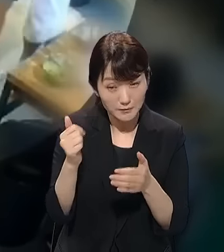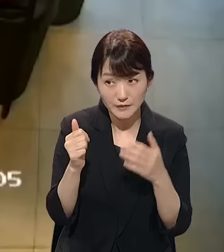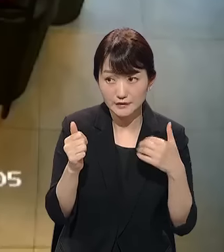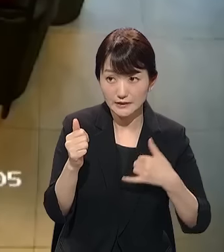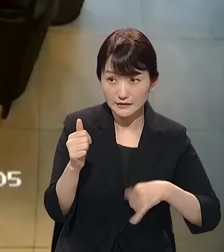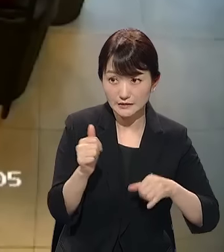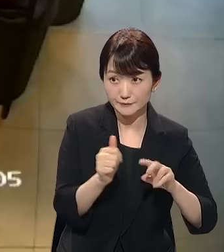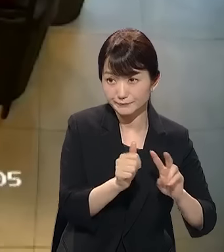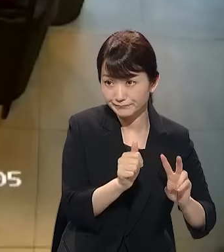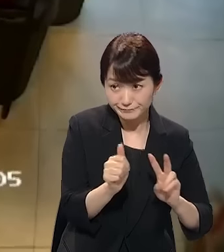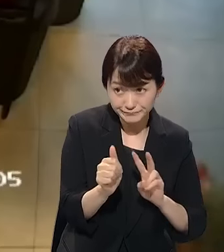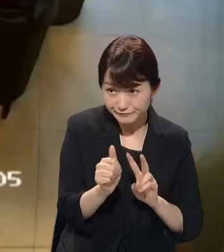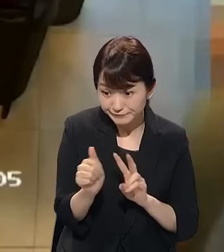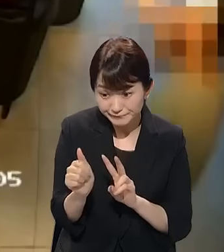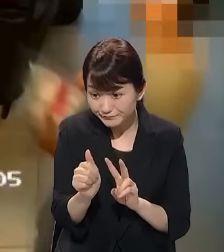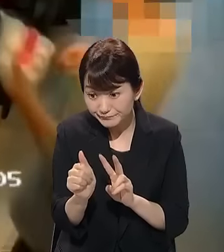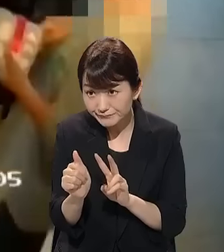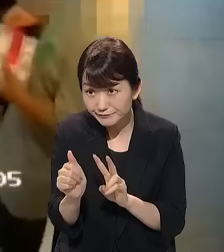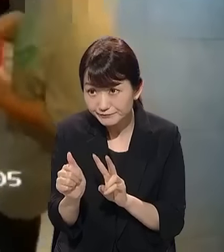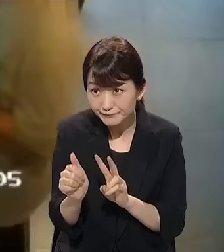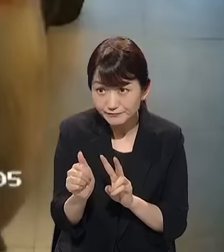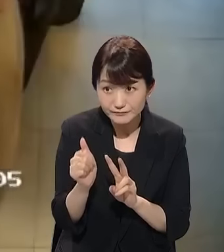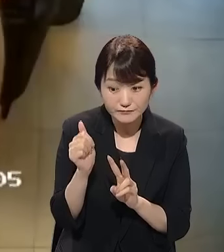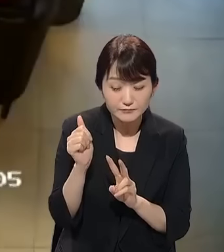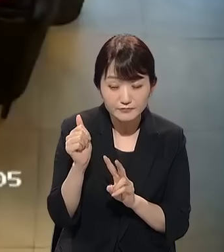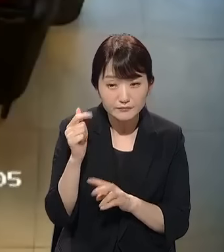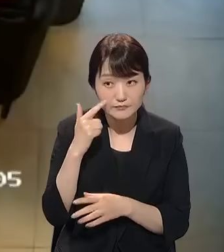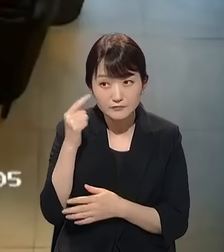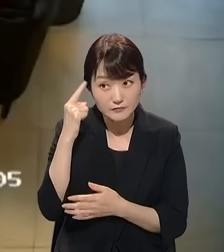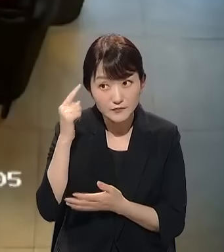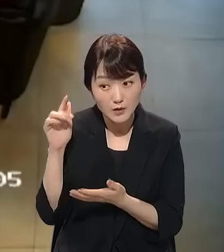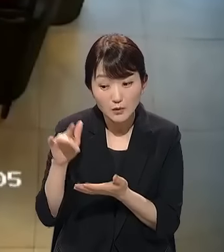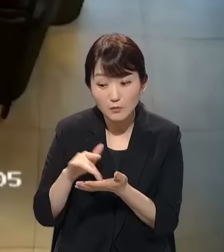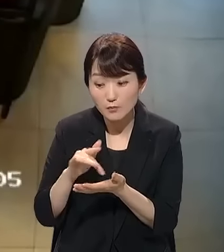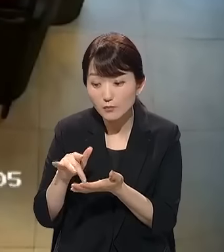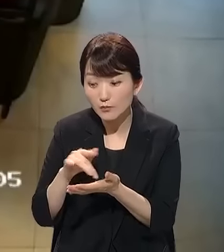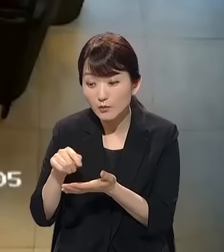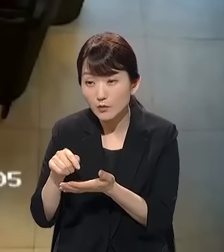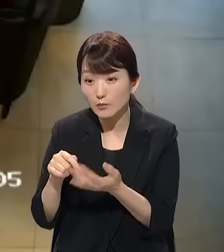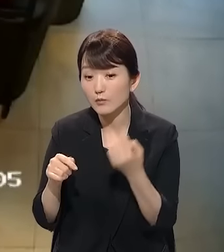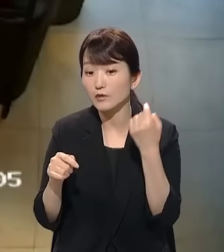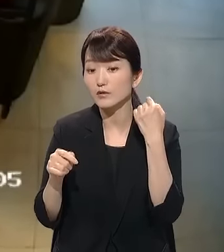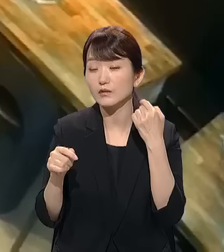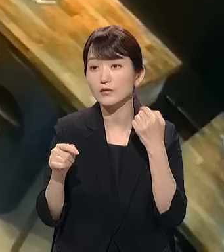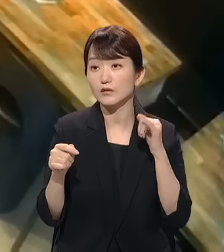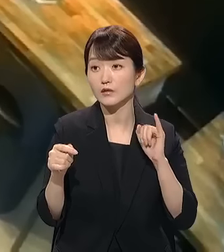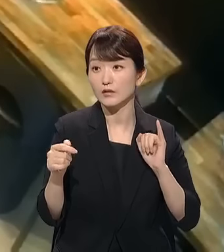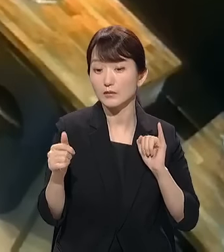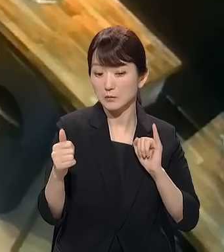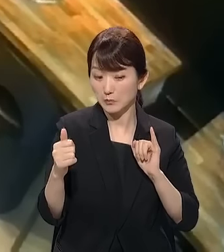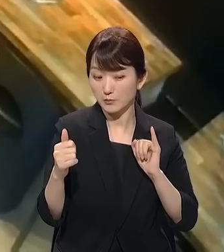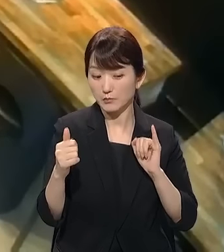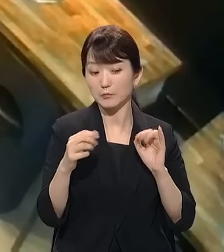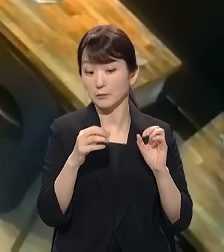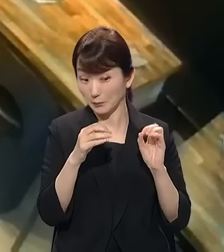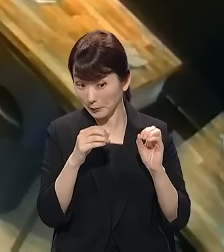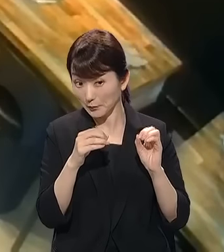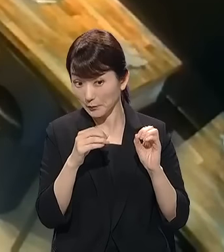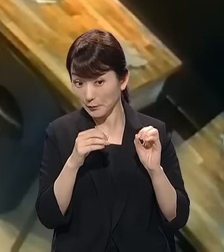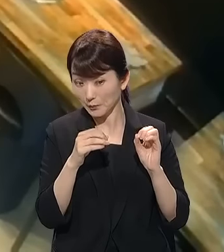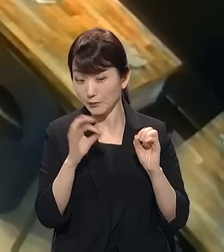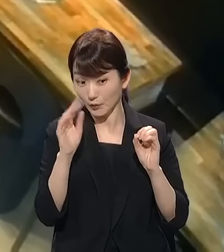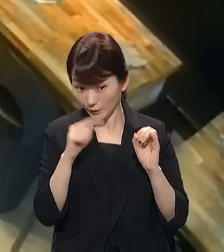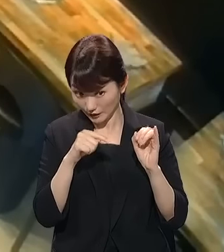졸졸졸졸 저렇게 가죠 자 계산대 앞에서 휴대 전을 만지작만지작 하는 사이 뒤따라온 아이 엄마와 눈빛 교환 엄마가